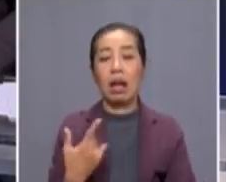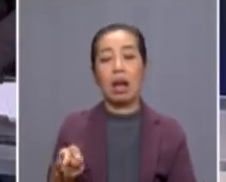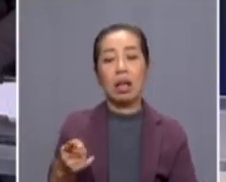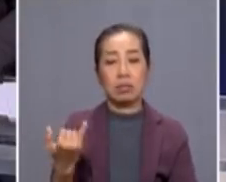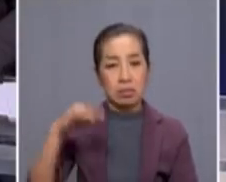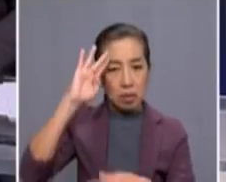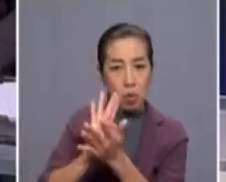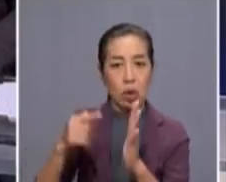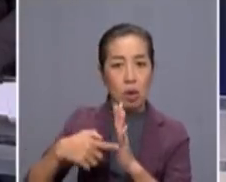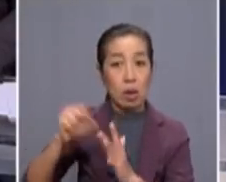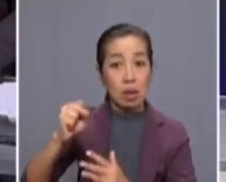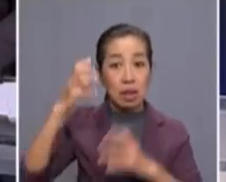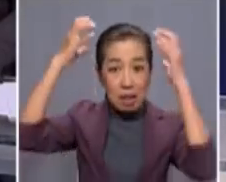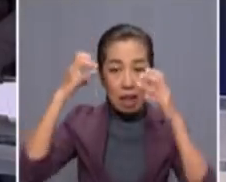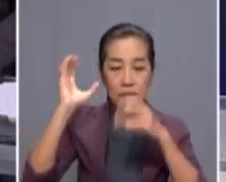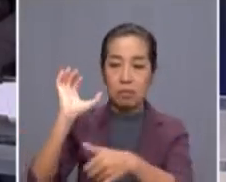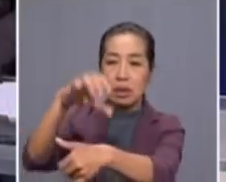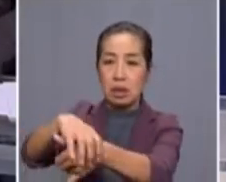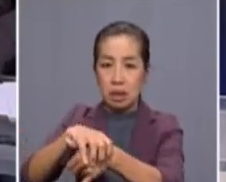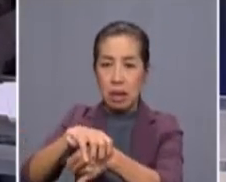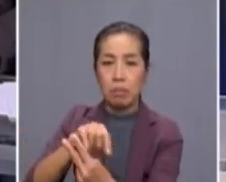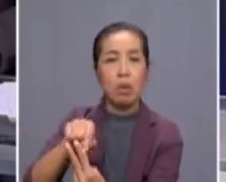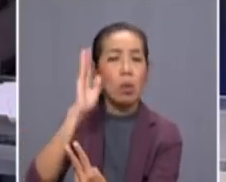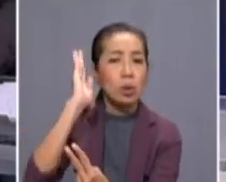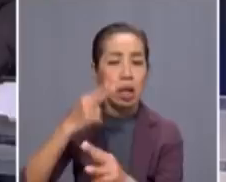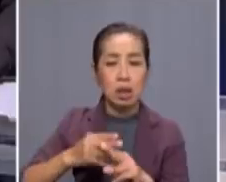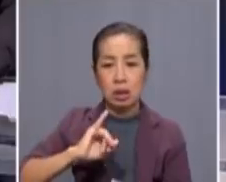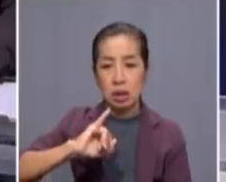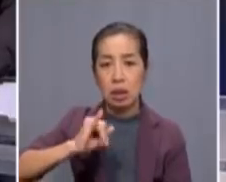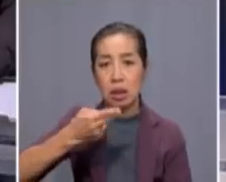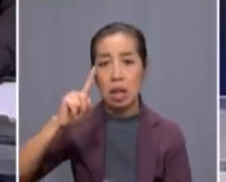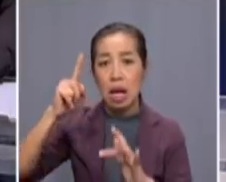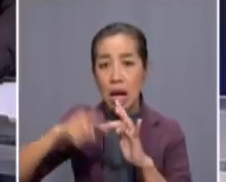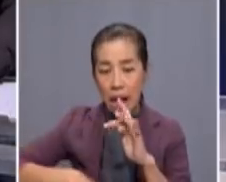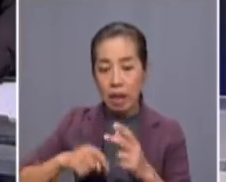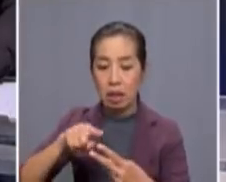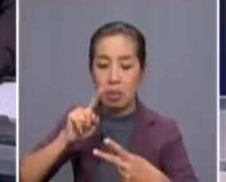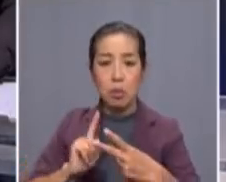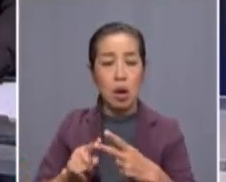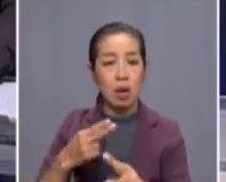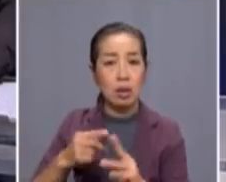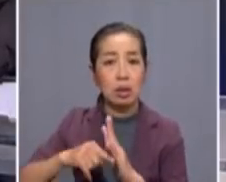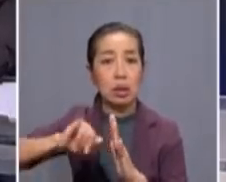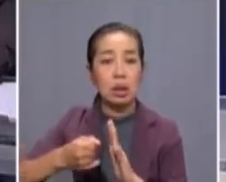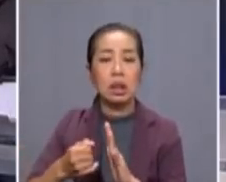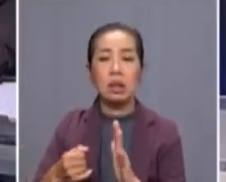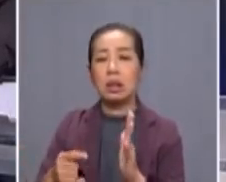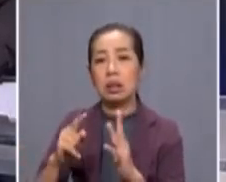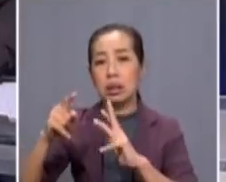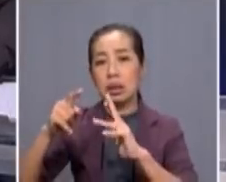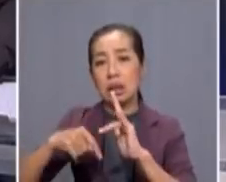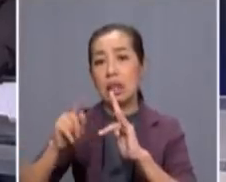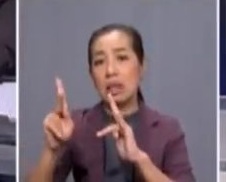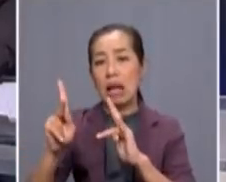สันติหรือว่าเสียหายจิงทองดีนะฮะรวมทั้งนายนิวัฒน์หรือว่าแจ็คเฉลิมวัฒน์ที่เป็นลูกน้องคนสนิทของเสียหายเนี่ย